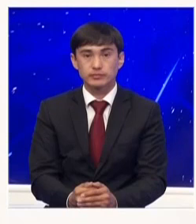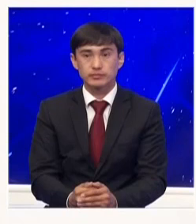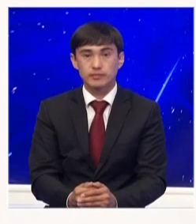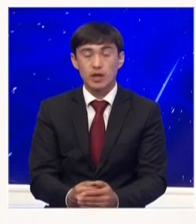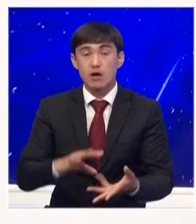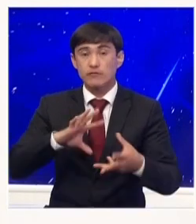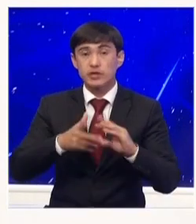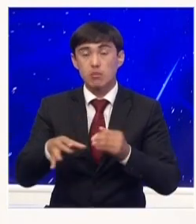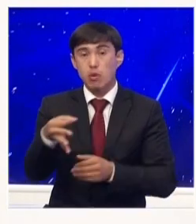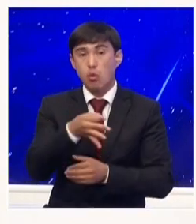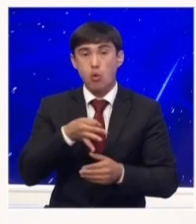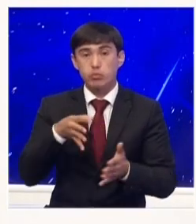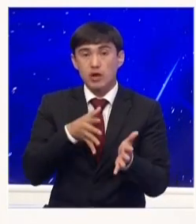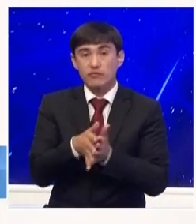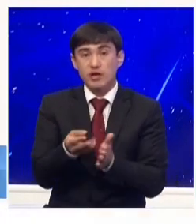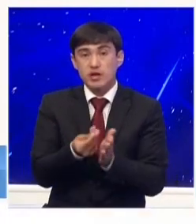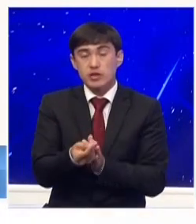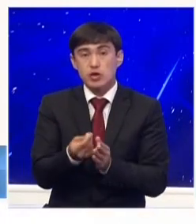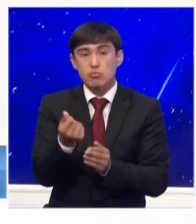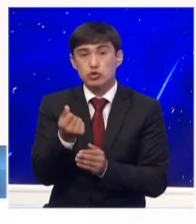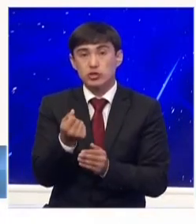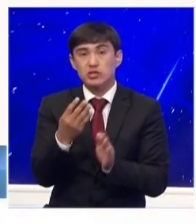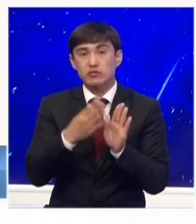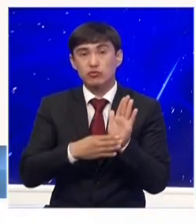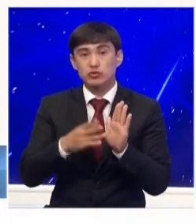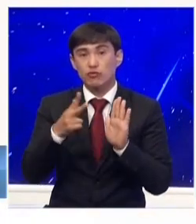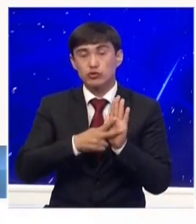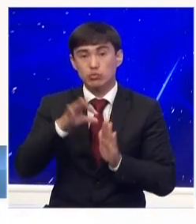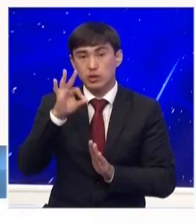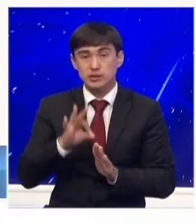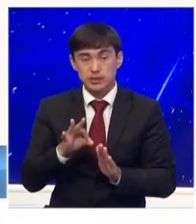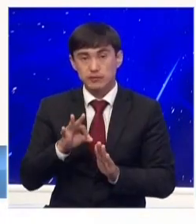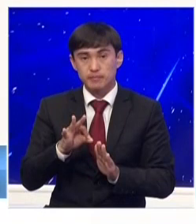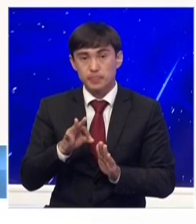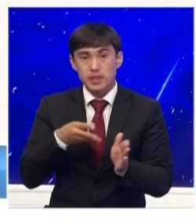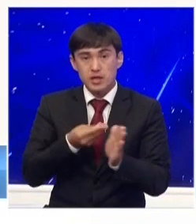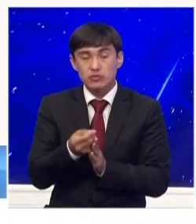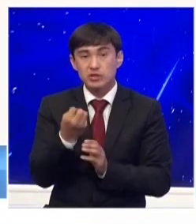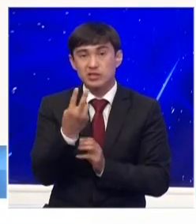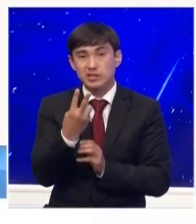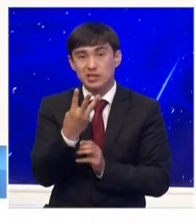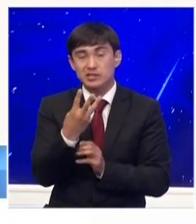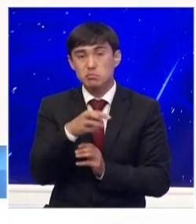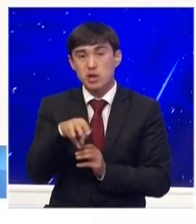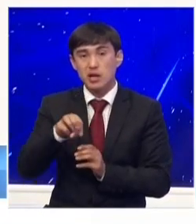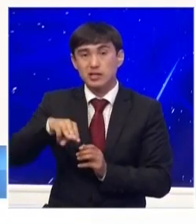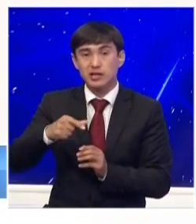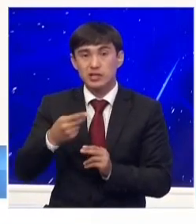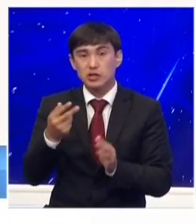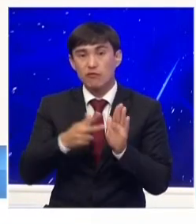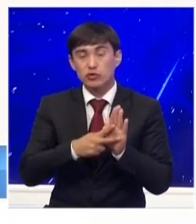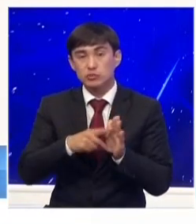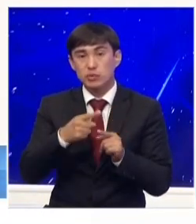В целом по области освоение бюджета составляет порядка 98%. Не освоено 13 миллиардов тенге. Из них